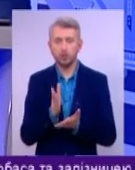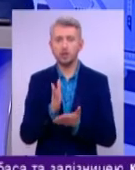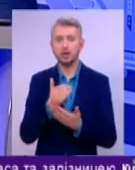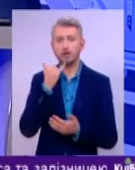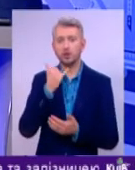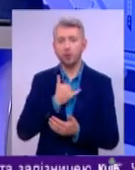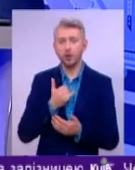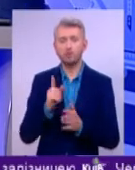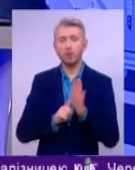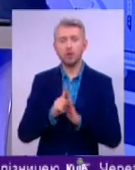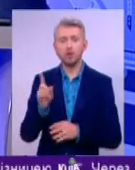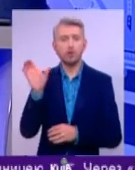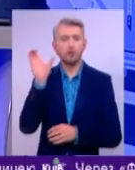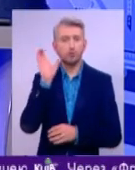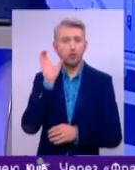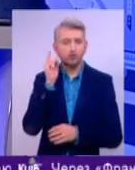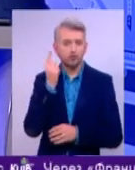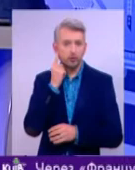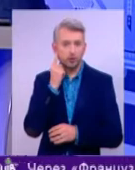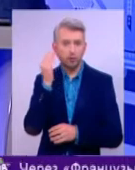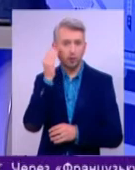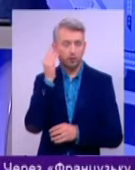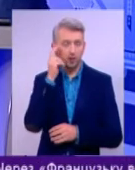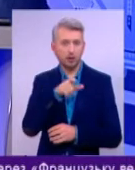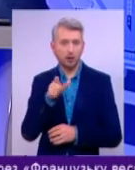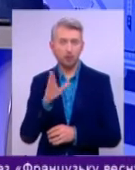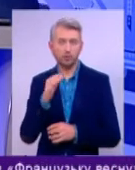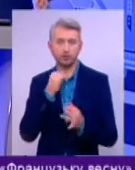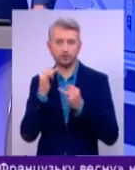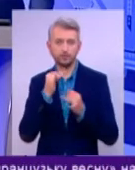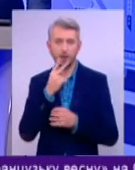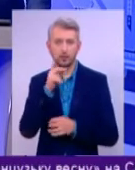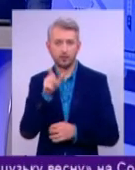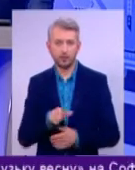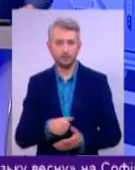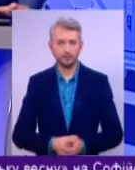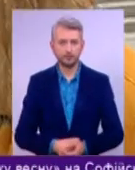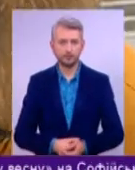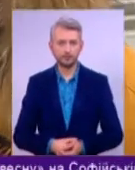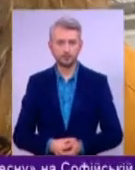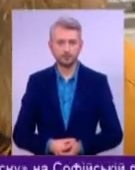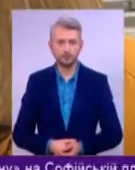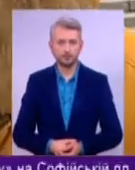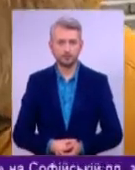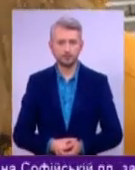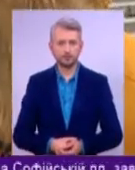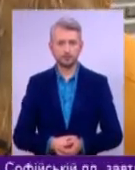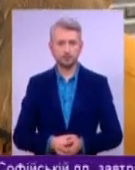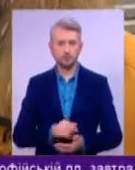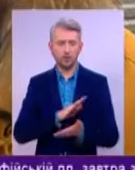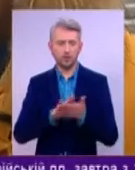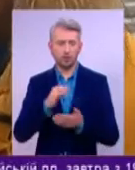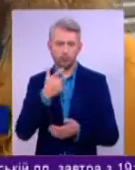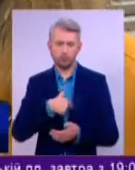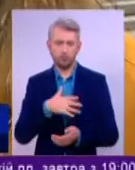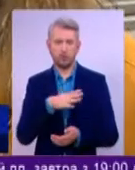дзвіночок. Спочатку почуємо думки киян і одразу будемо спілкуватися з глядачем. Увага на екран. Скажу суто по собі, якби мені